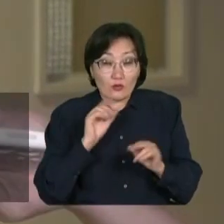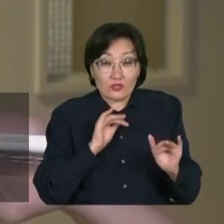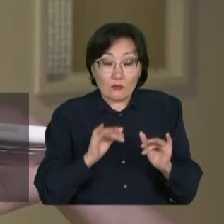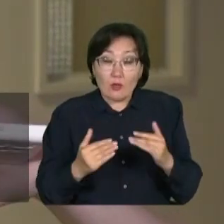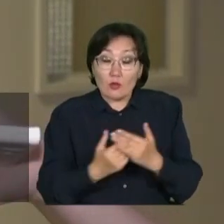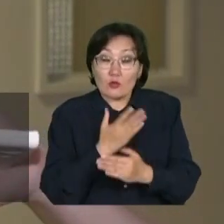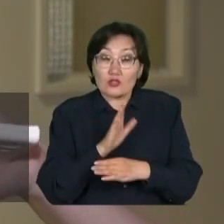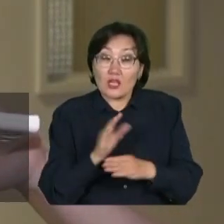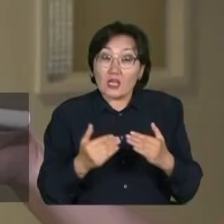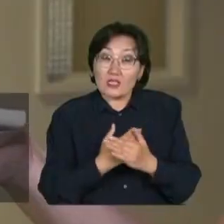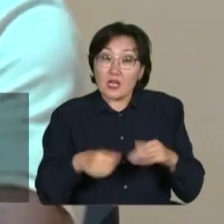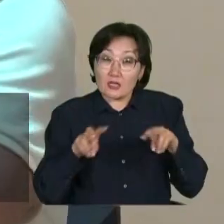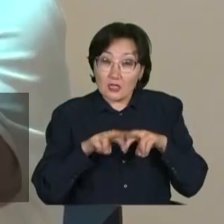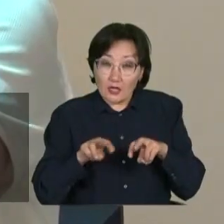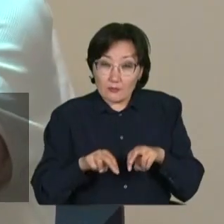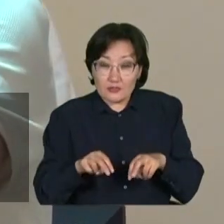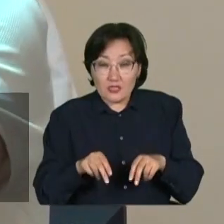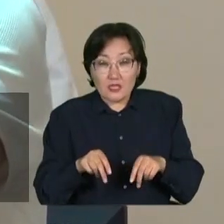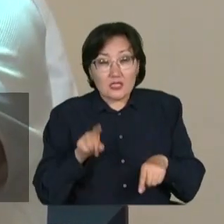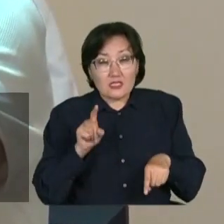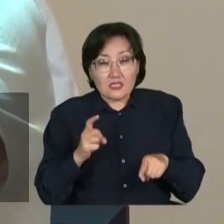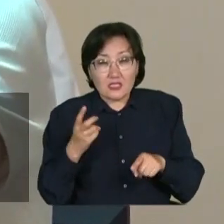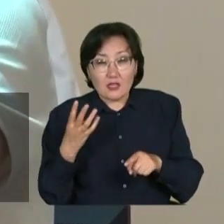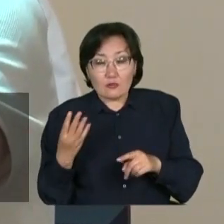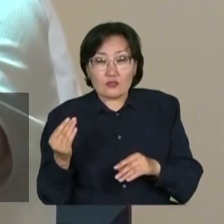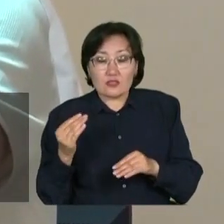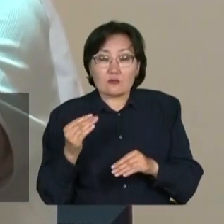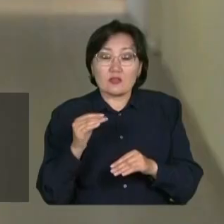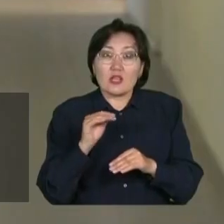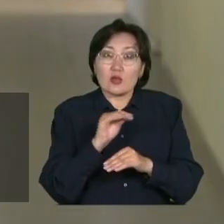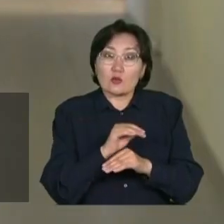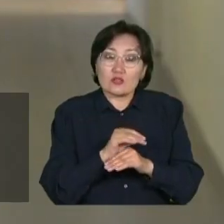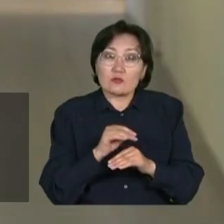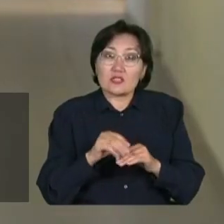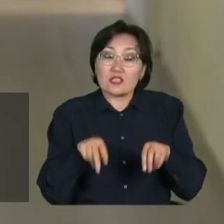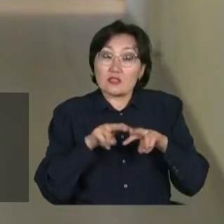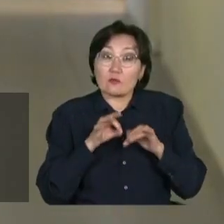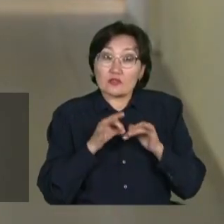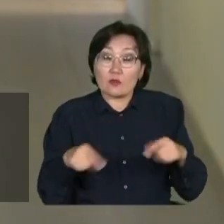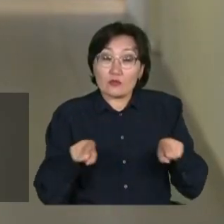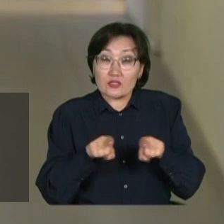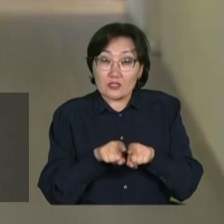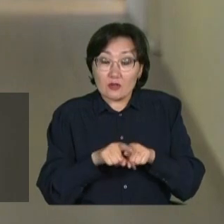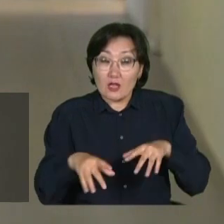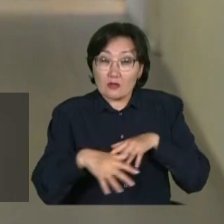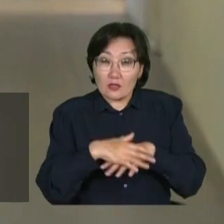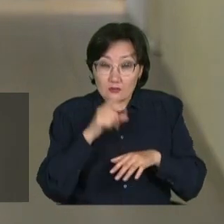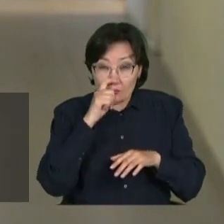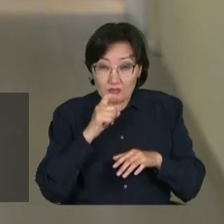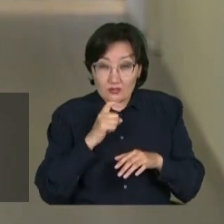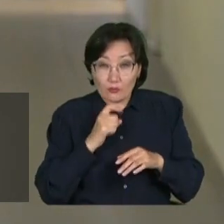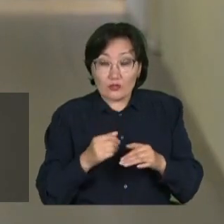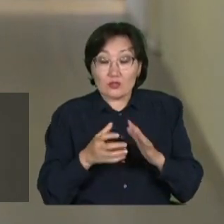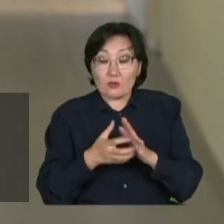қайта қараймыз. Яғни кейбір қосымшалар қазір өткізетін болады. Министрліктің мұндай қадамын қараша түсінбеген анық, өзі